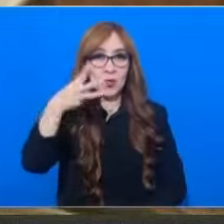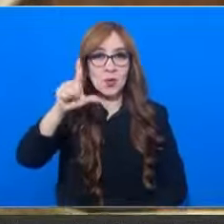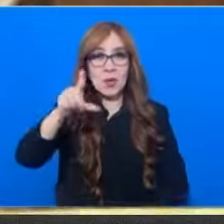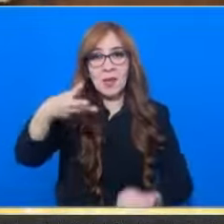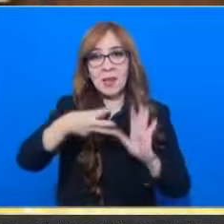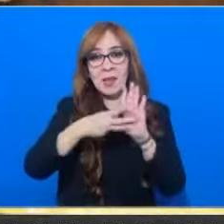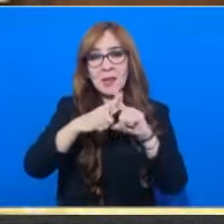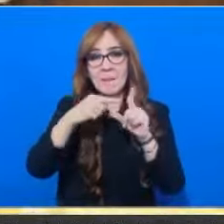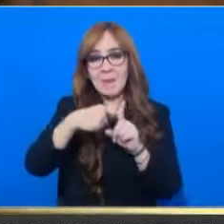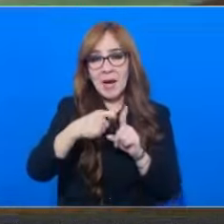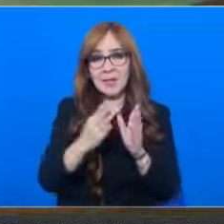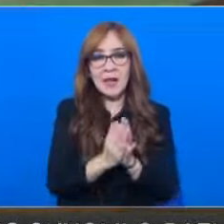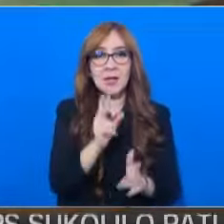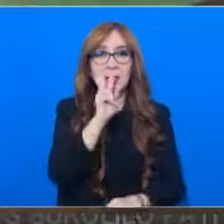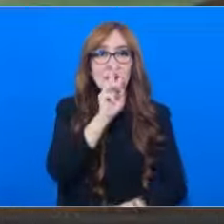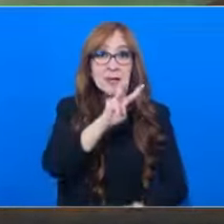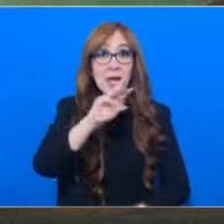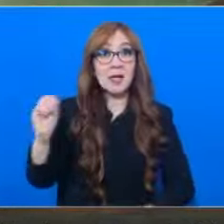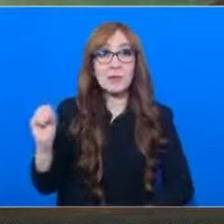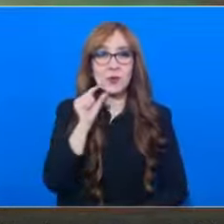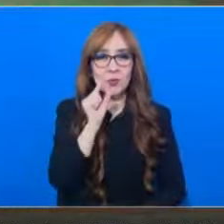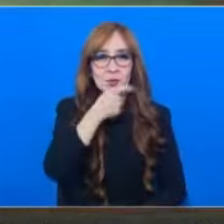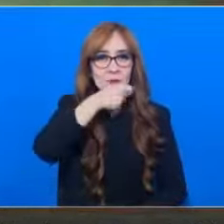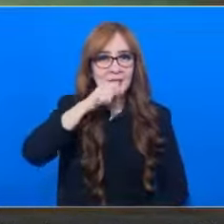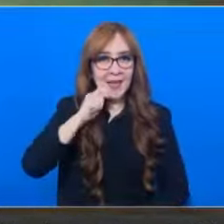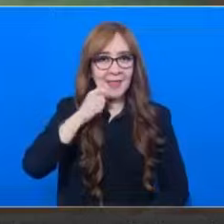untuk sate maranggi full daging.